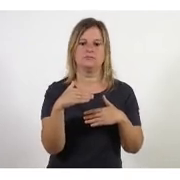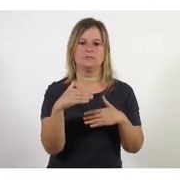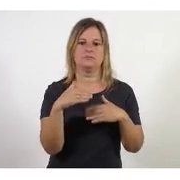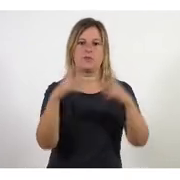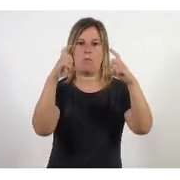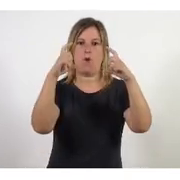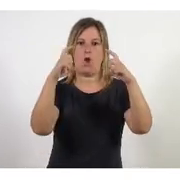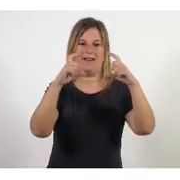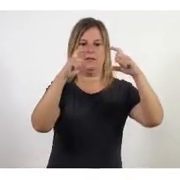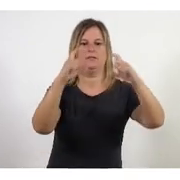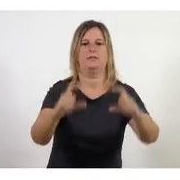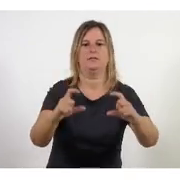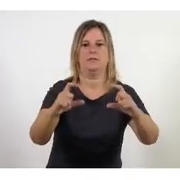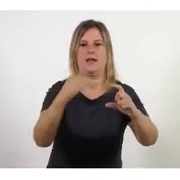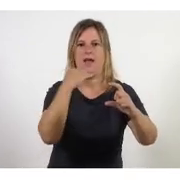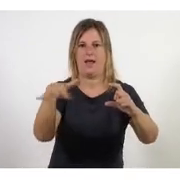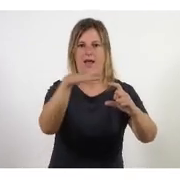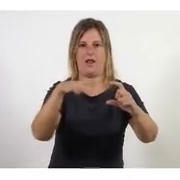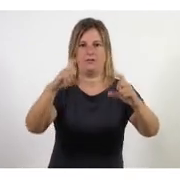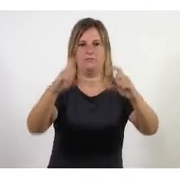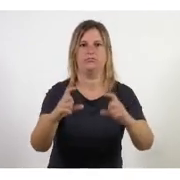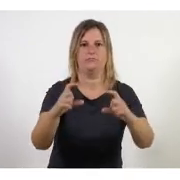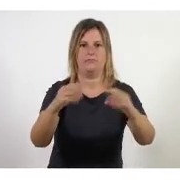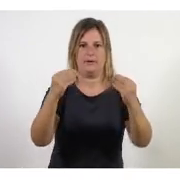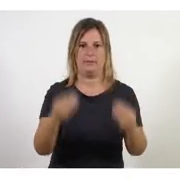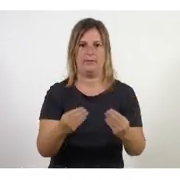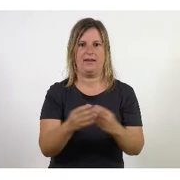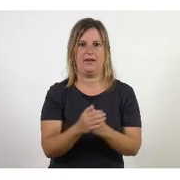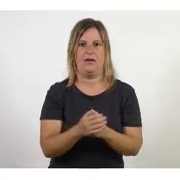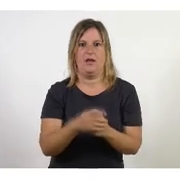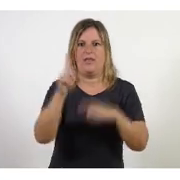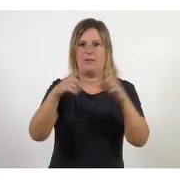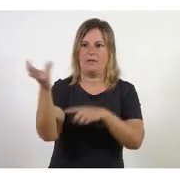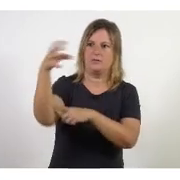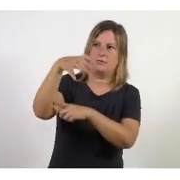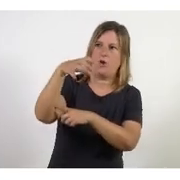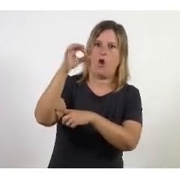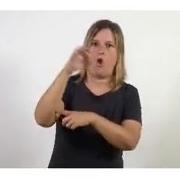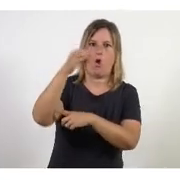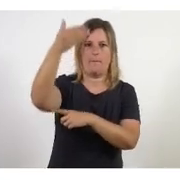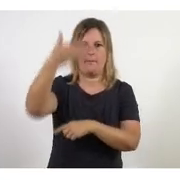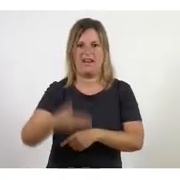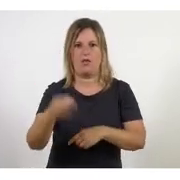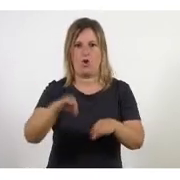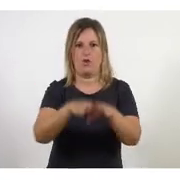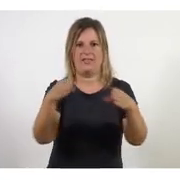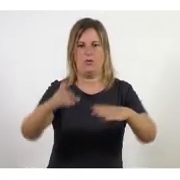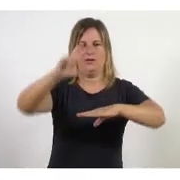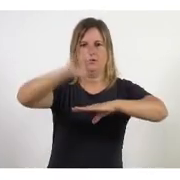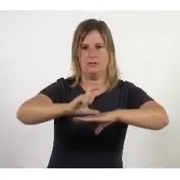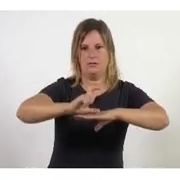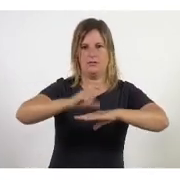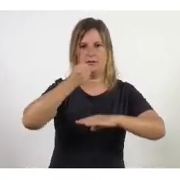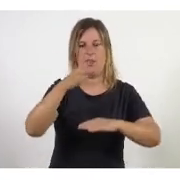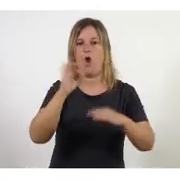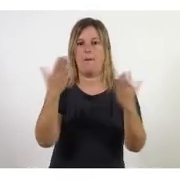el mòbil amb qualsevol cosa que tingueu al voltant vostre. Un fanal, una paret, una taula. O si heu de